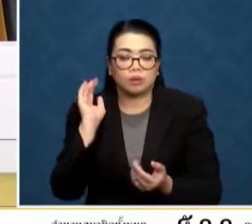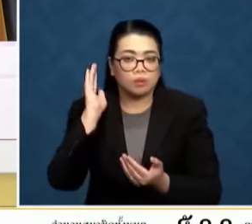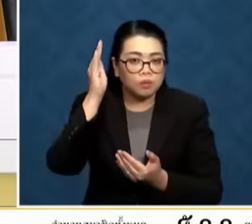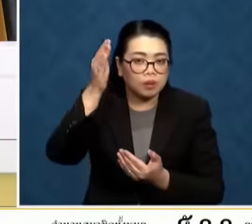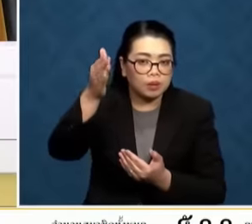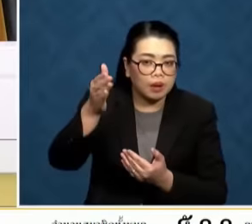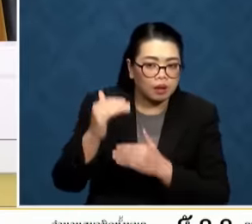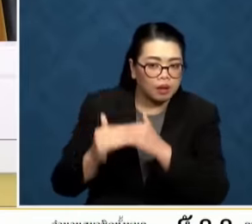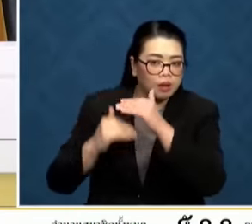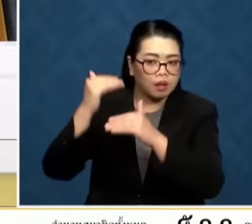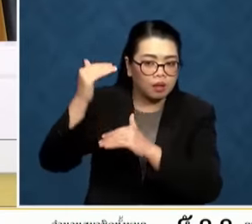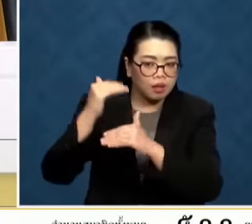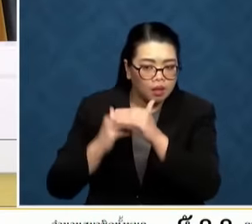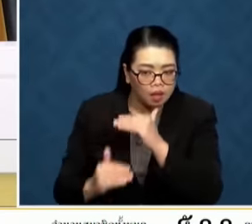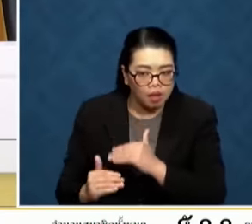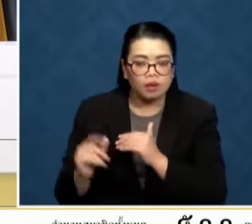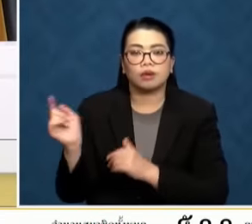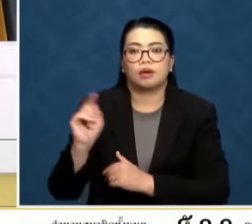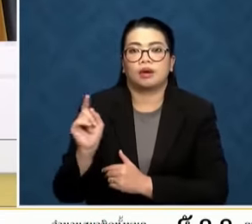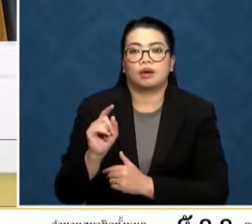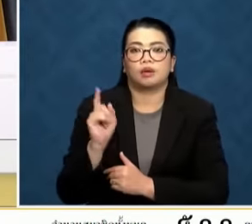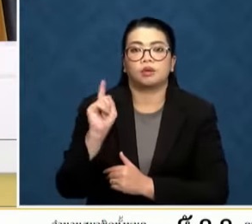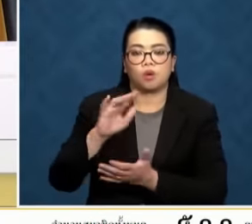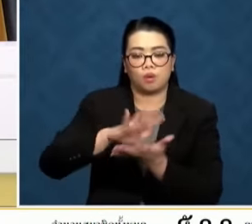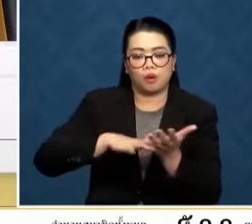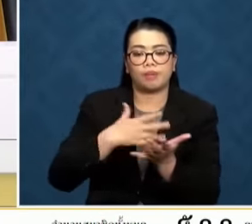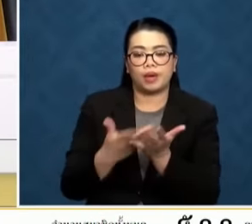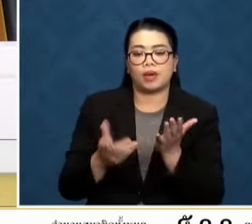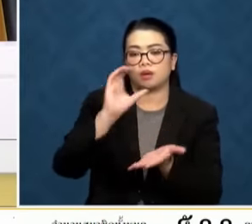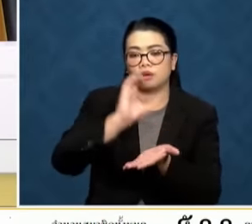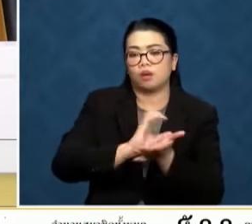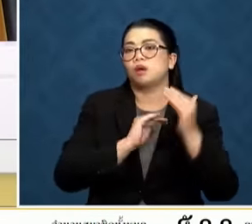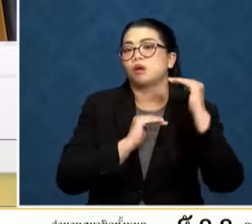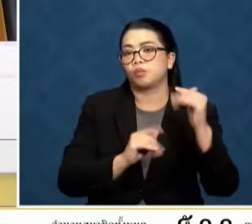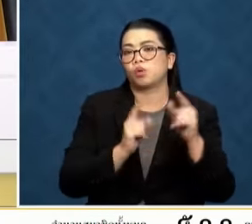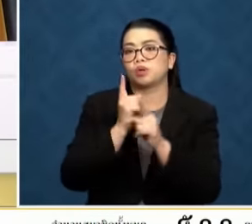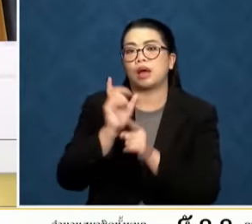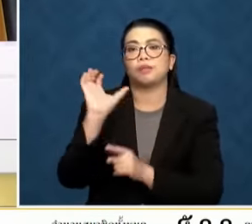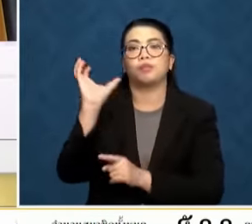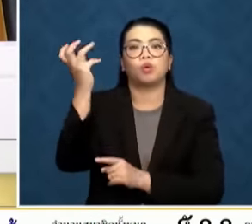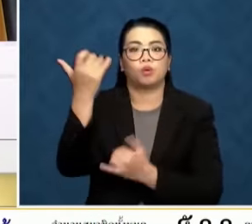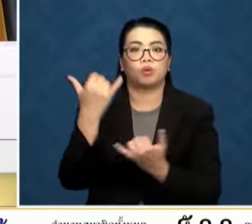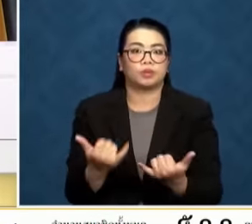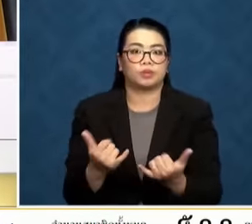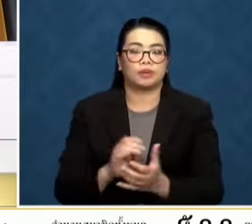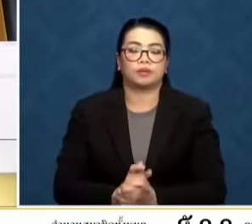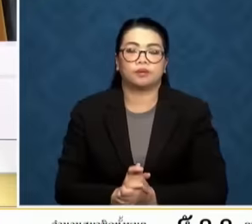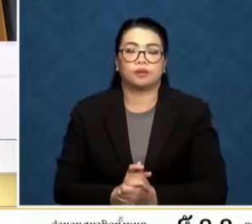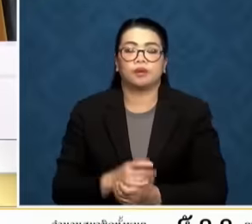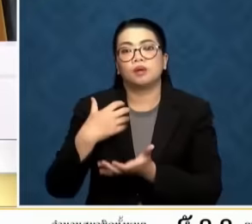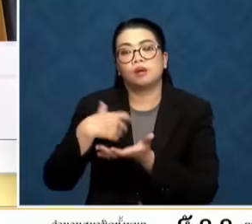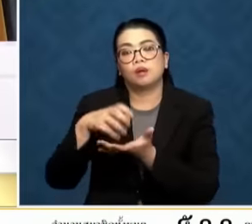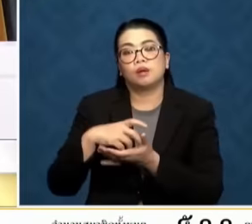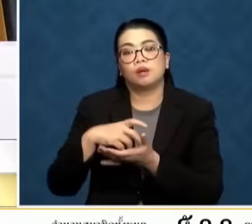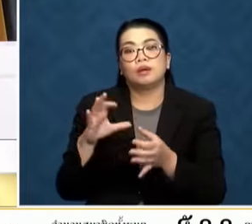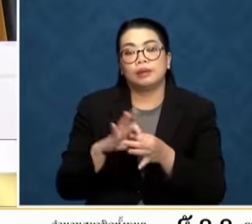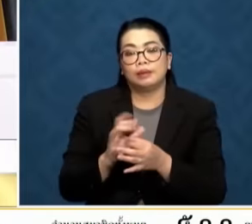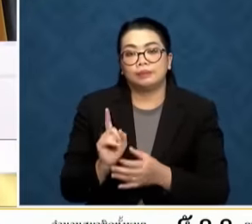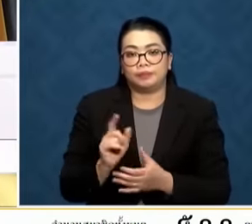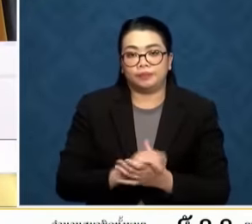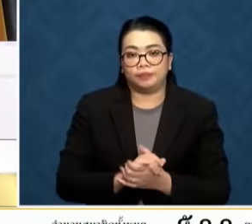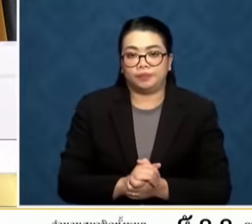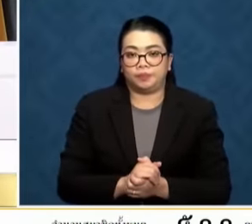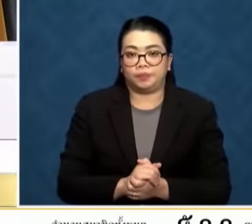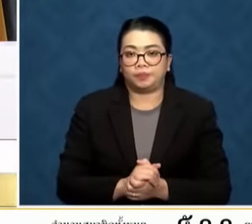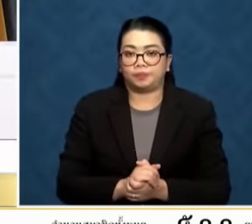ทางไหนตั้งให้สอดคล้องกับสิ่งที่เกิดขึ้นในโลกมีการพูดถึงอีกเรชนึงครับที่มีการ